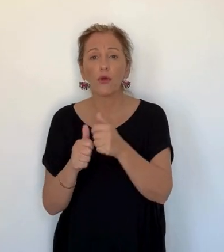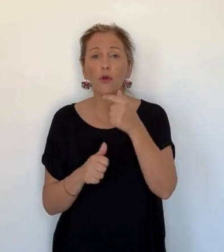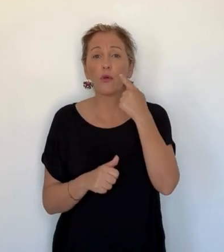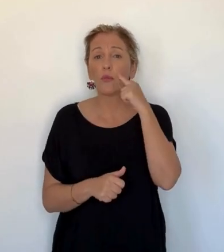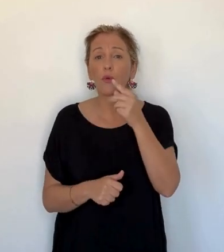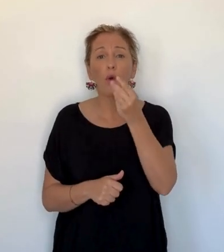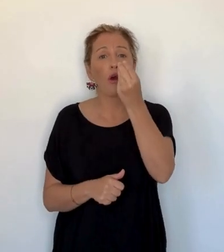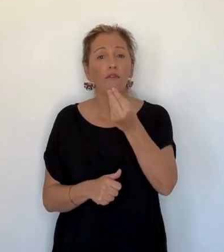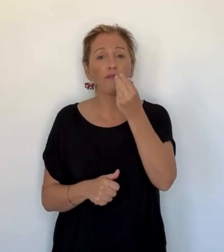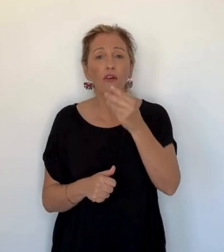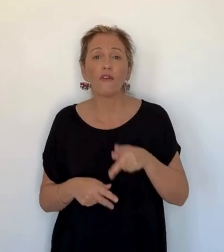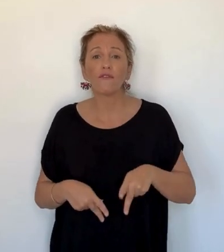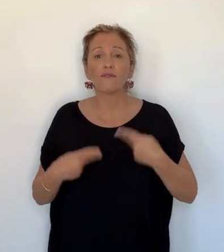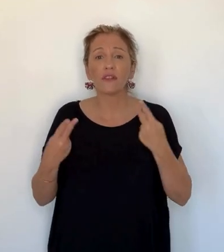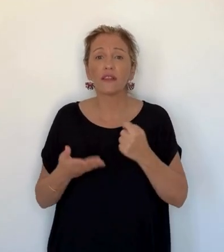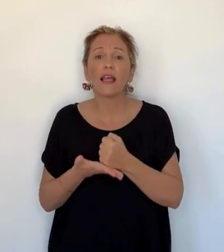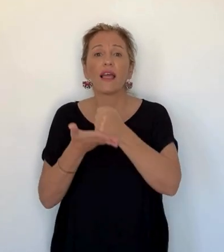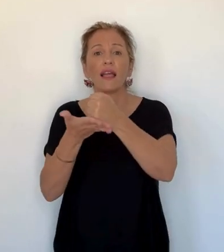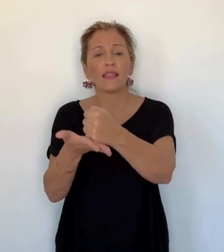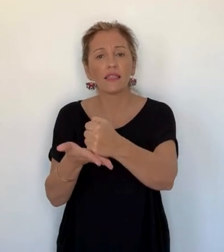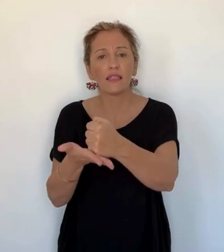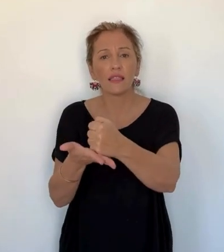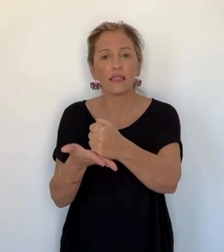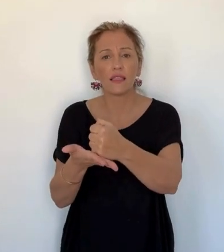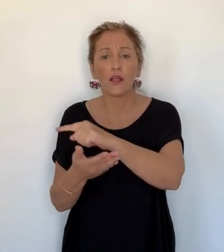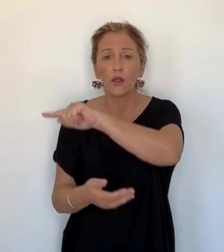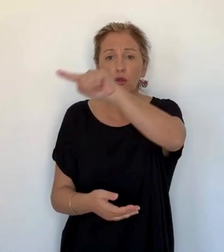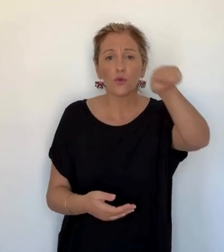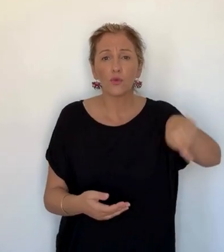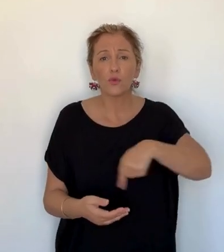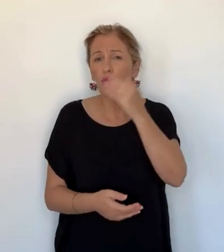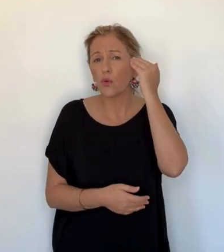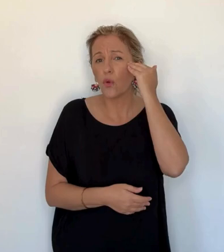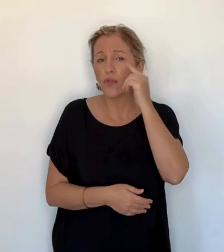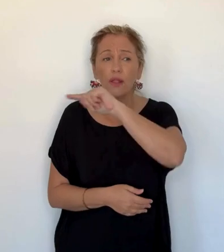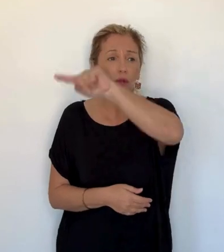un partenariat entre différents